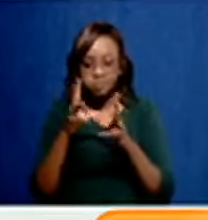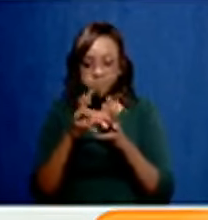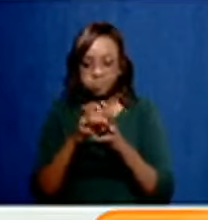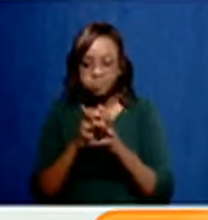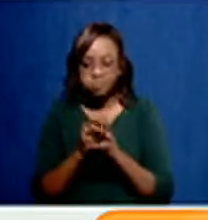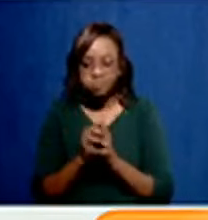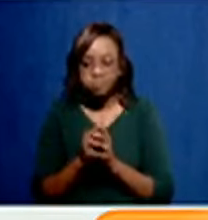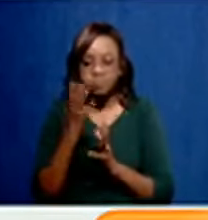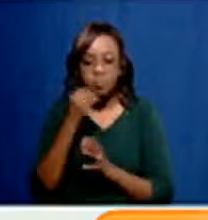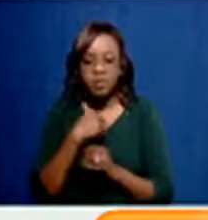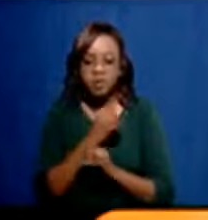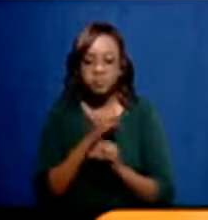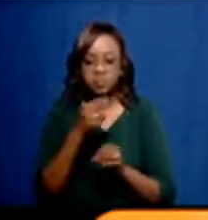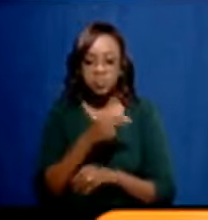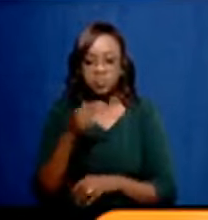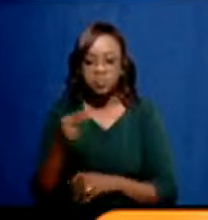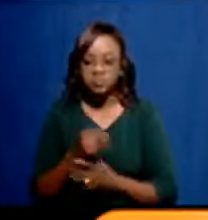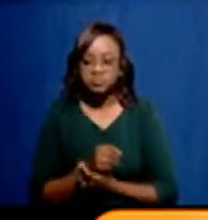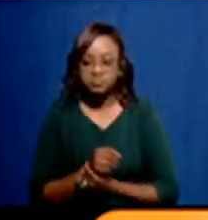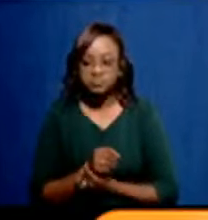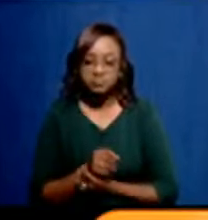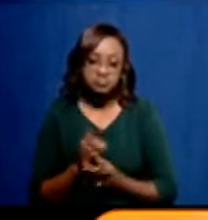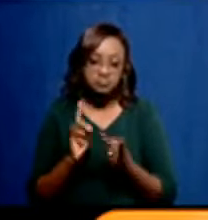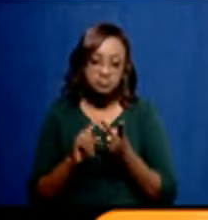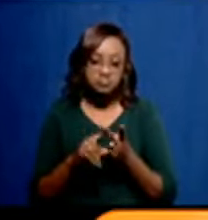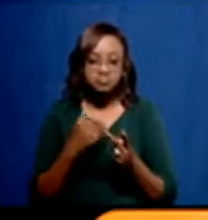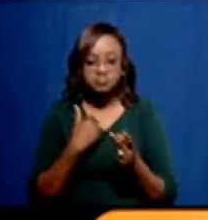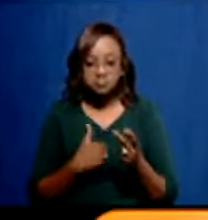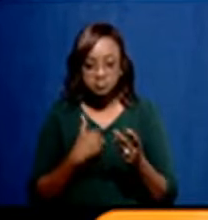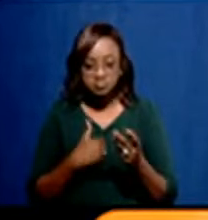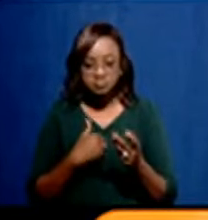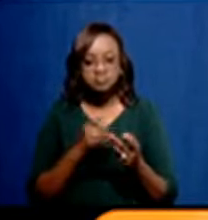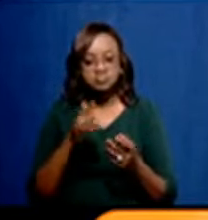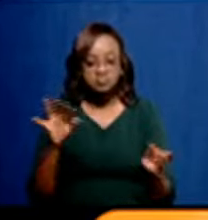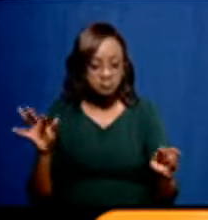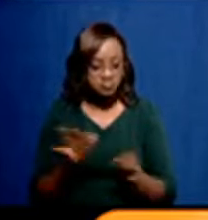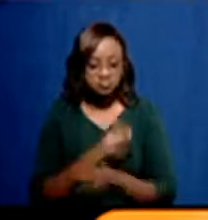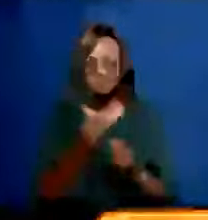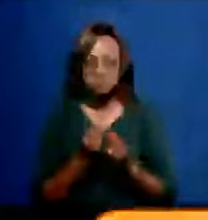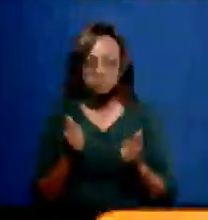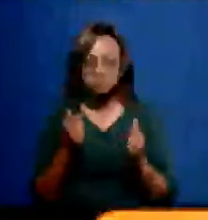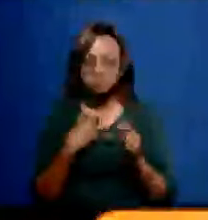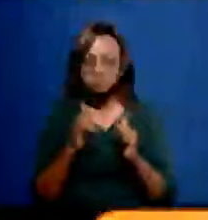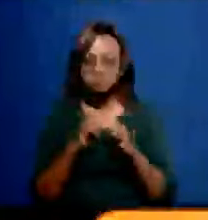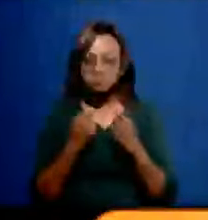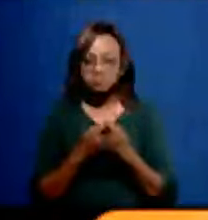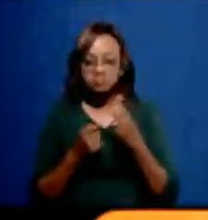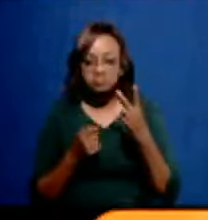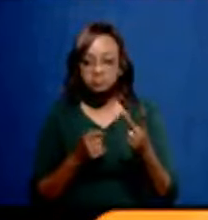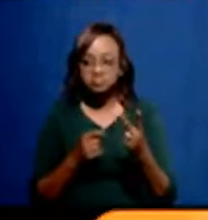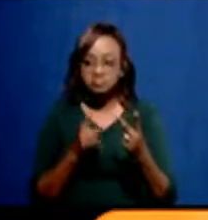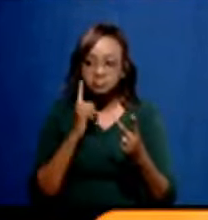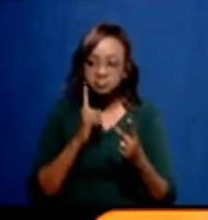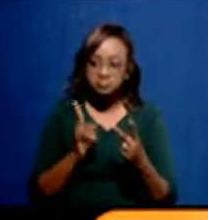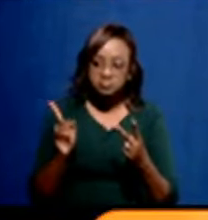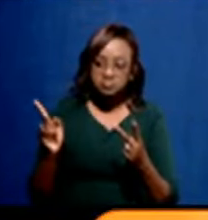sababu hakuna hormones inaisaidia. Upasuaji ndio tiba kamili. Kuna aina mbili, kuna inaitwa